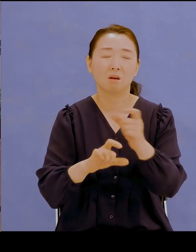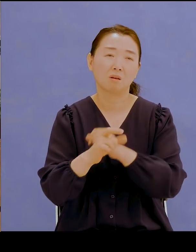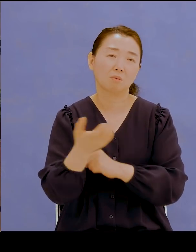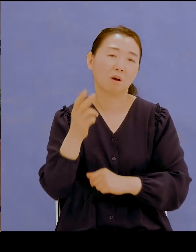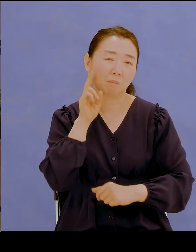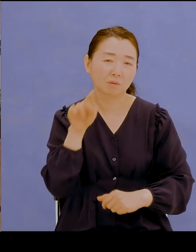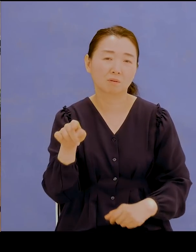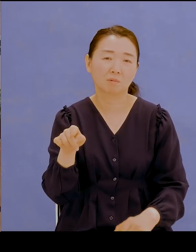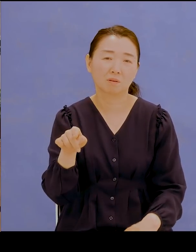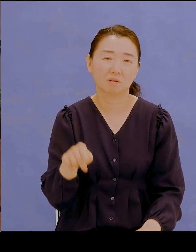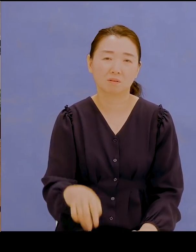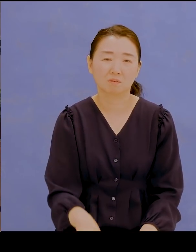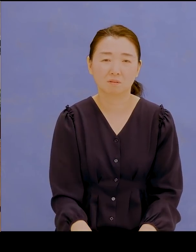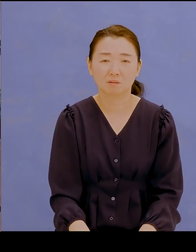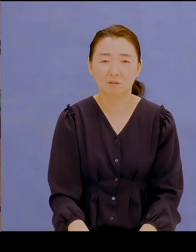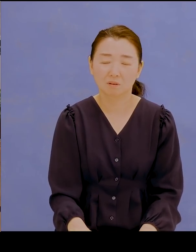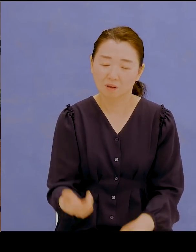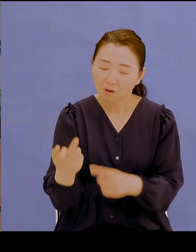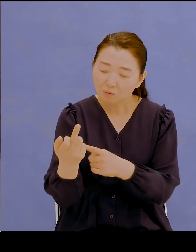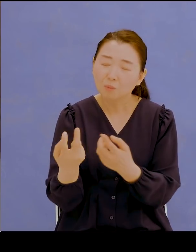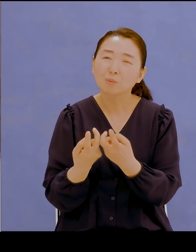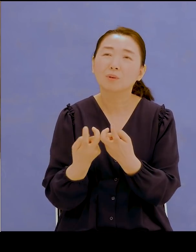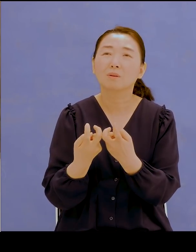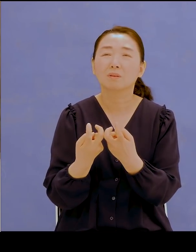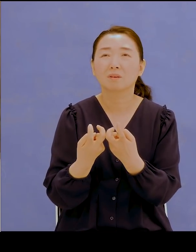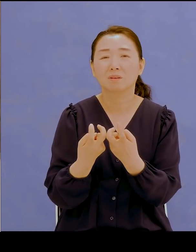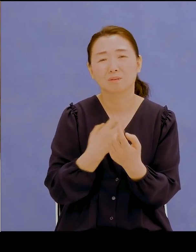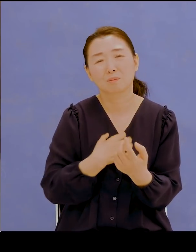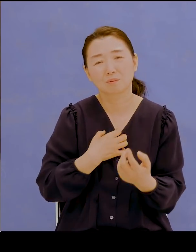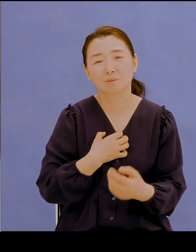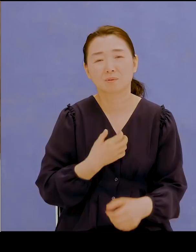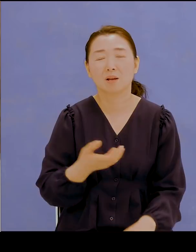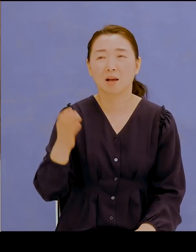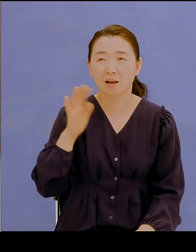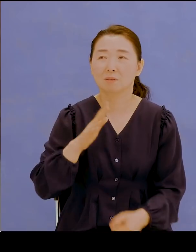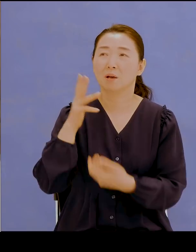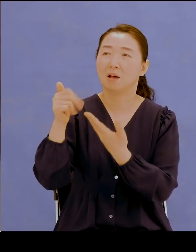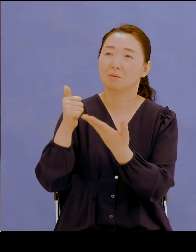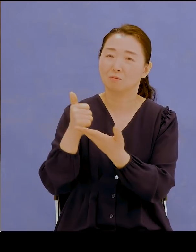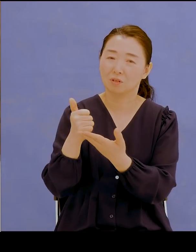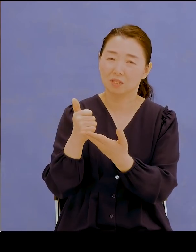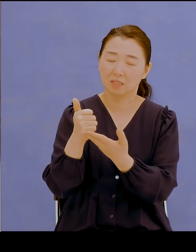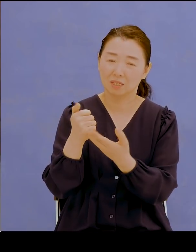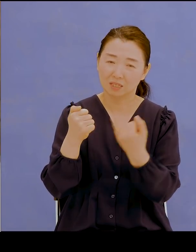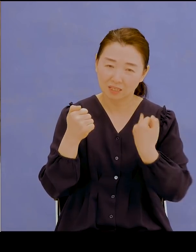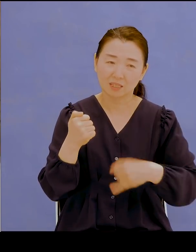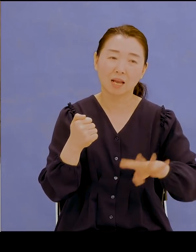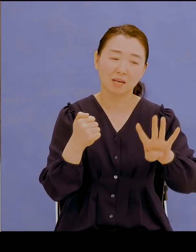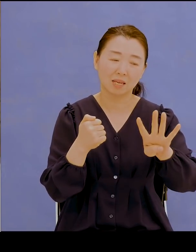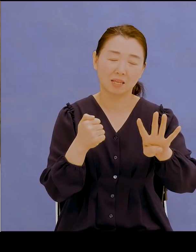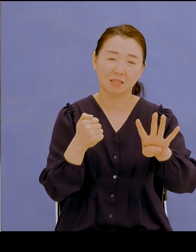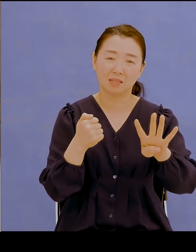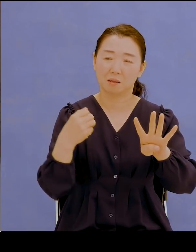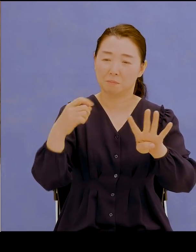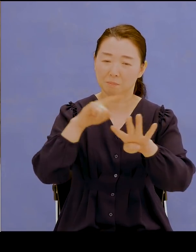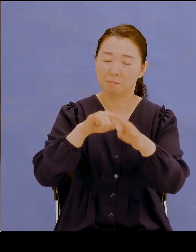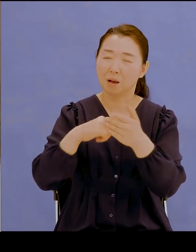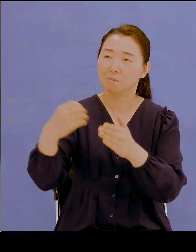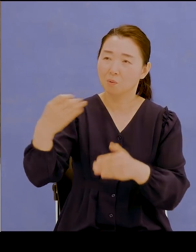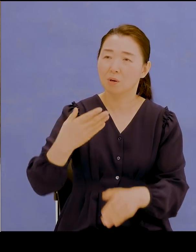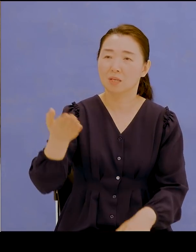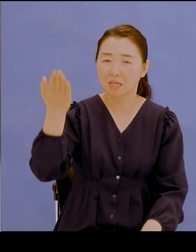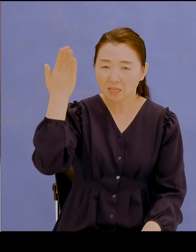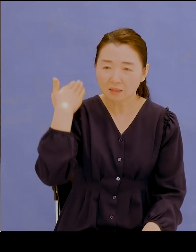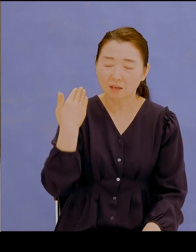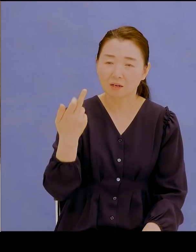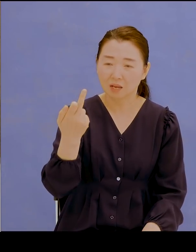그래서 야 주여 어떻게 하나 막 이러는데 하나님께서 우리 자매들에게 이런 마음을 주셨어요. 옛날에는 얘만